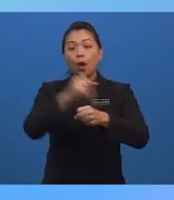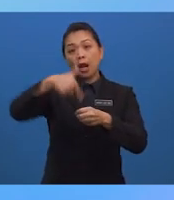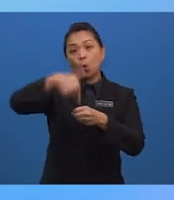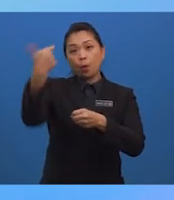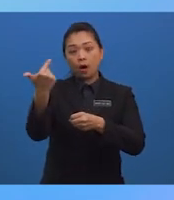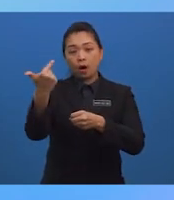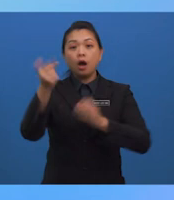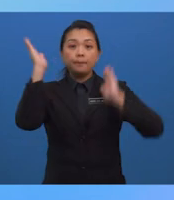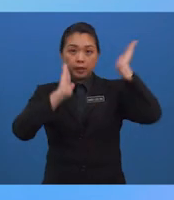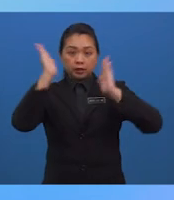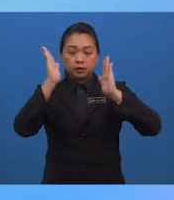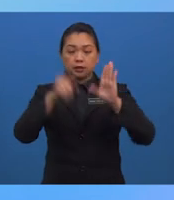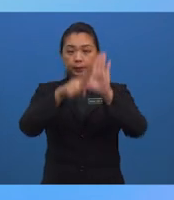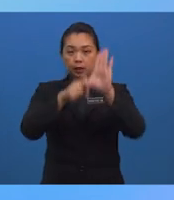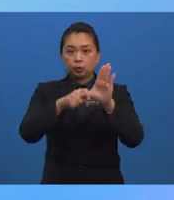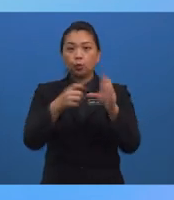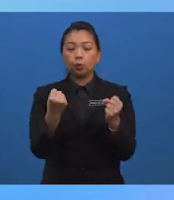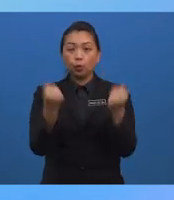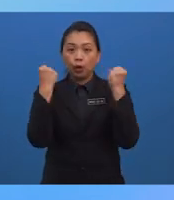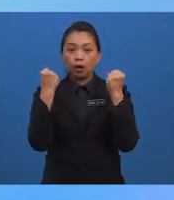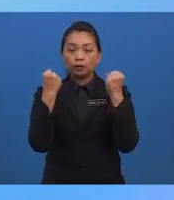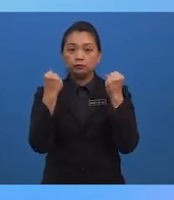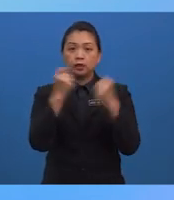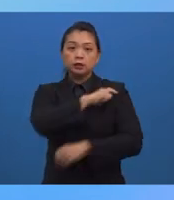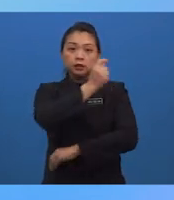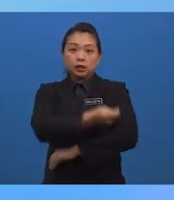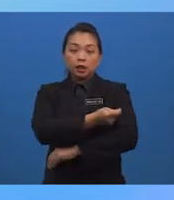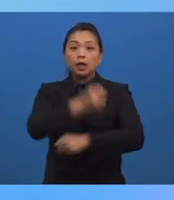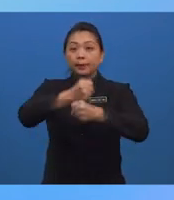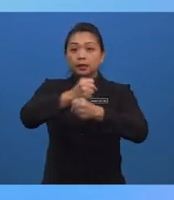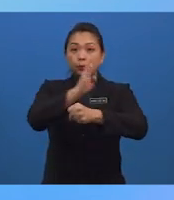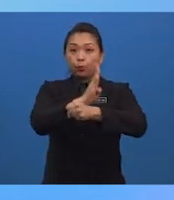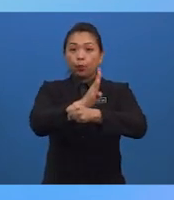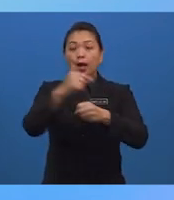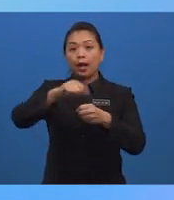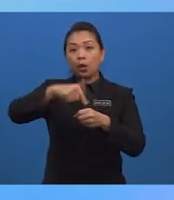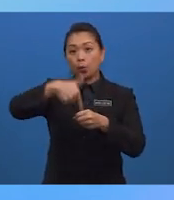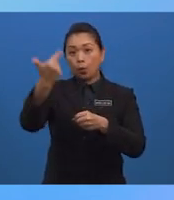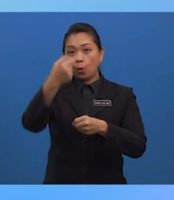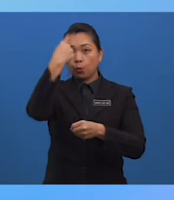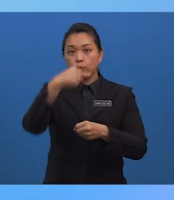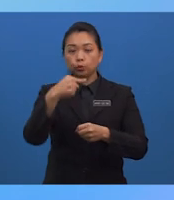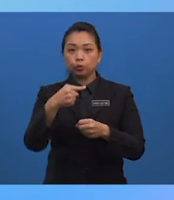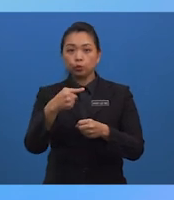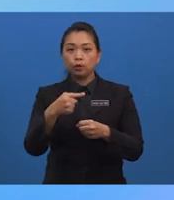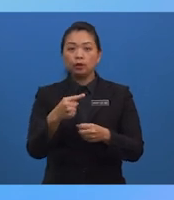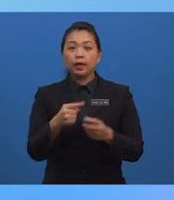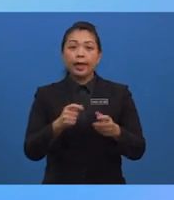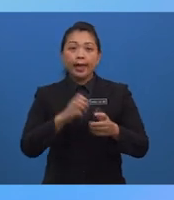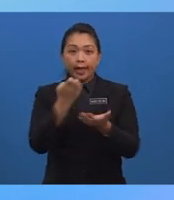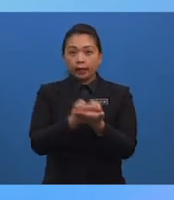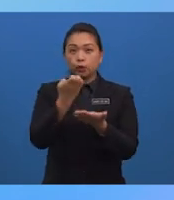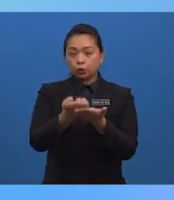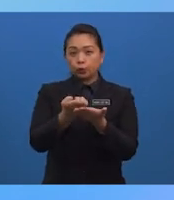Malaysia bergantung kuat kepada tenaga buruh asing untuk menggerakkan aktiviti ekonomi yang pesat